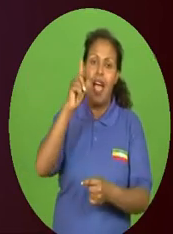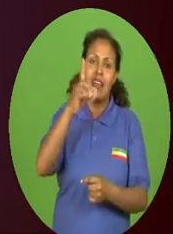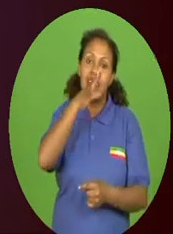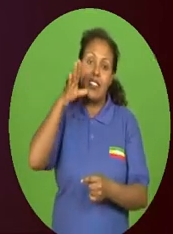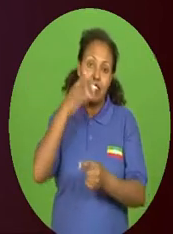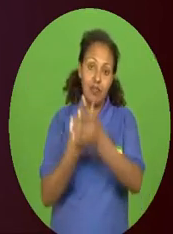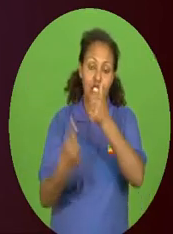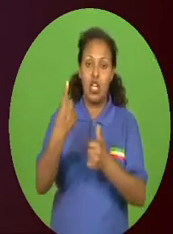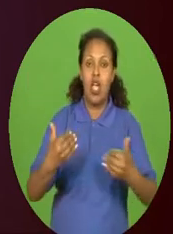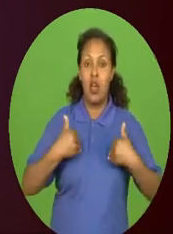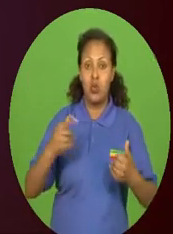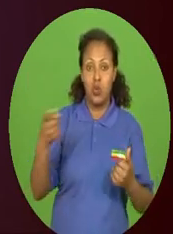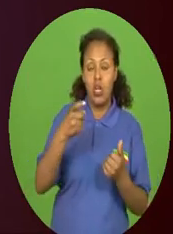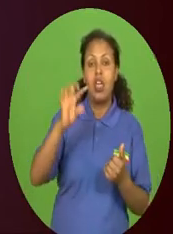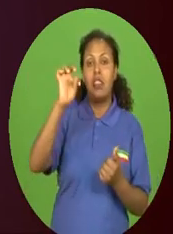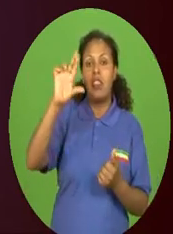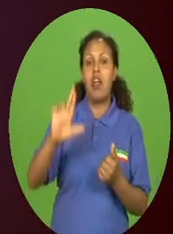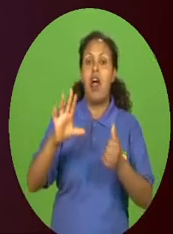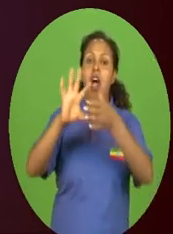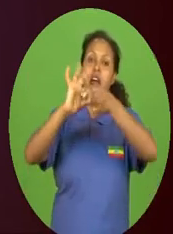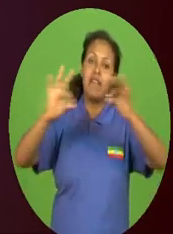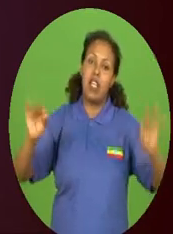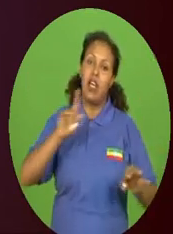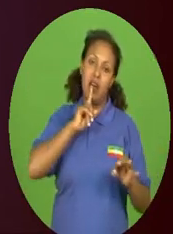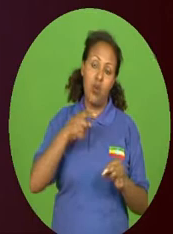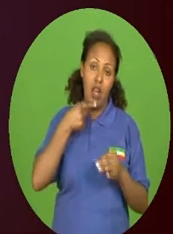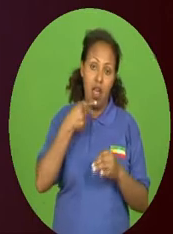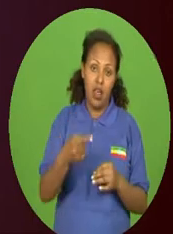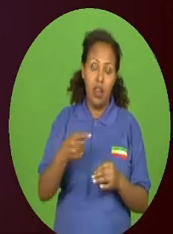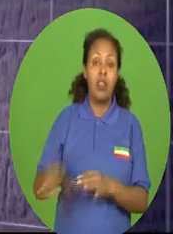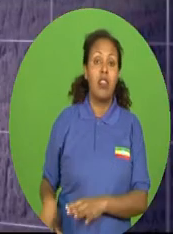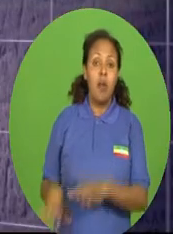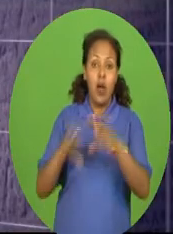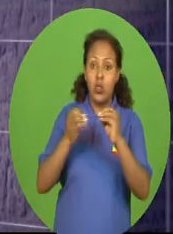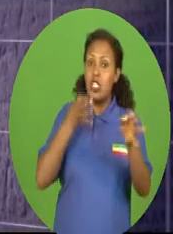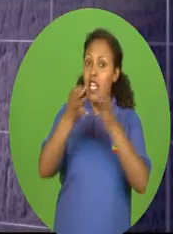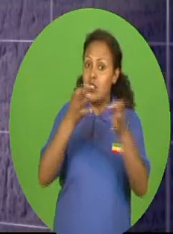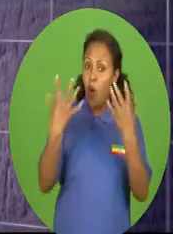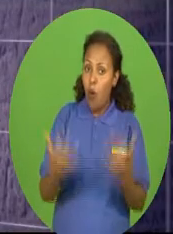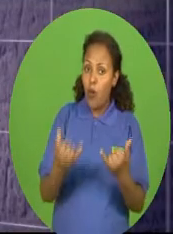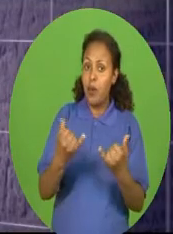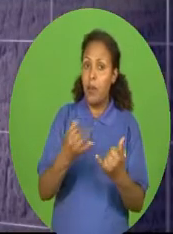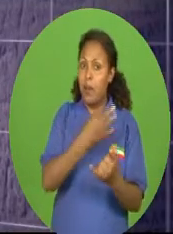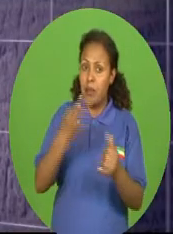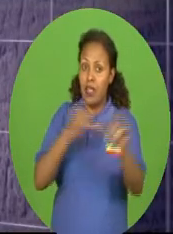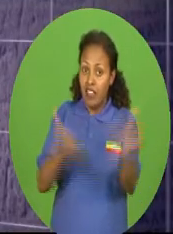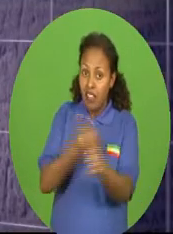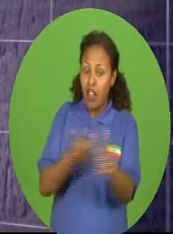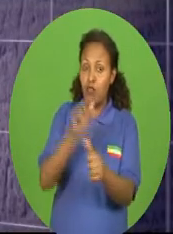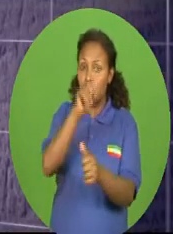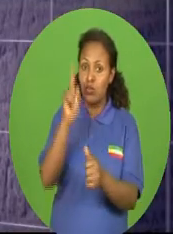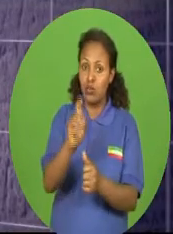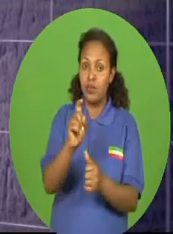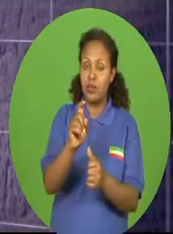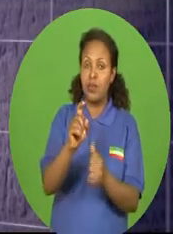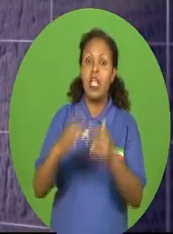የሚል አንድ ግስ ብቻ ስላለው ተራ አረፍተ ነገር ነው እንላለን። ተማሪዎች ገለጻውን በሚገባ